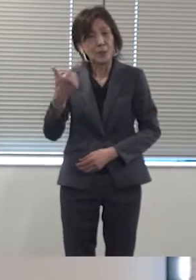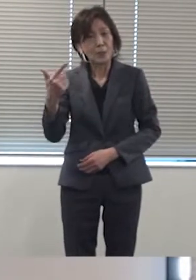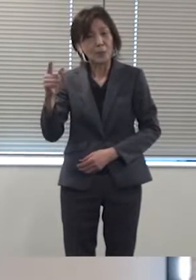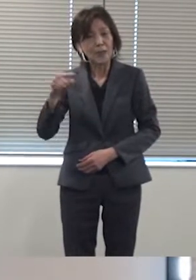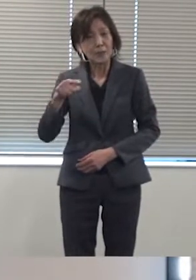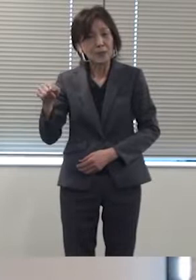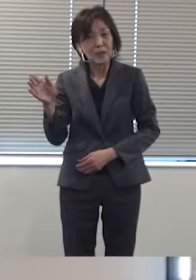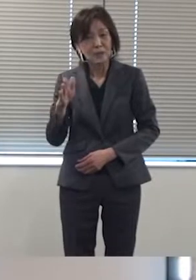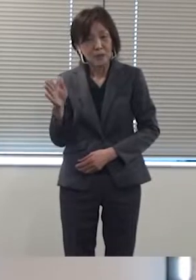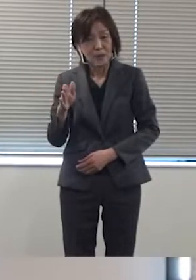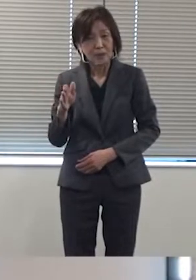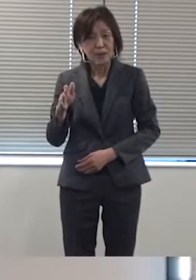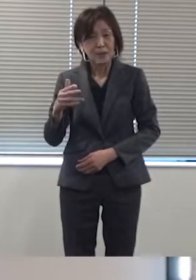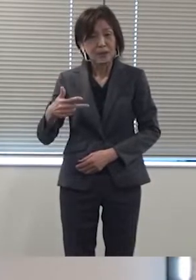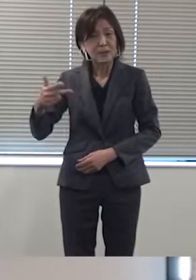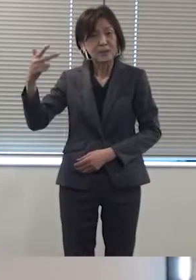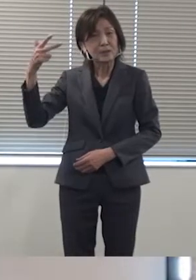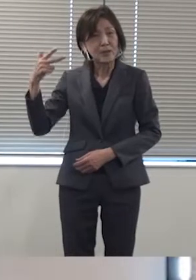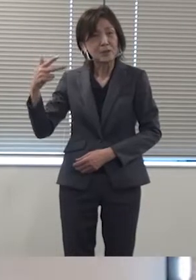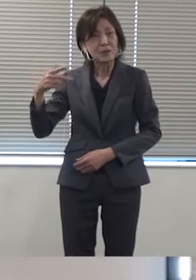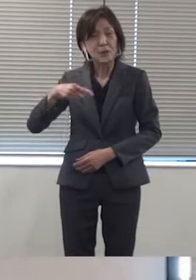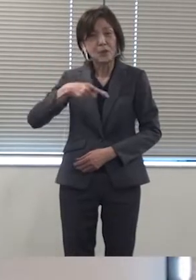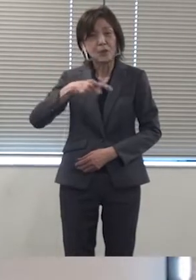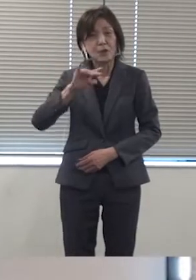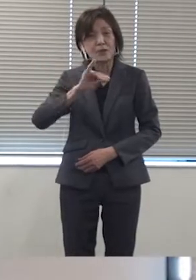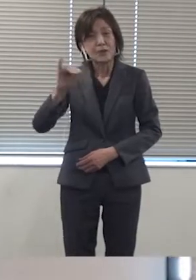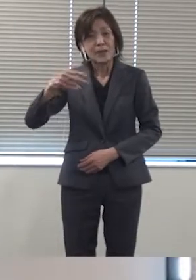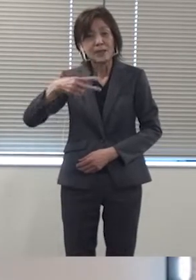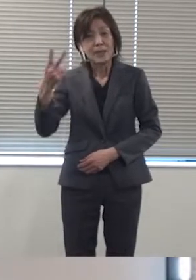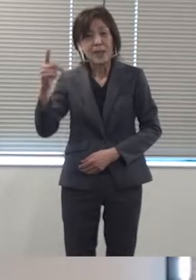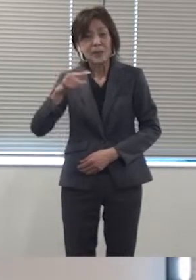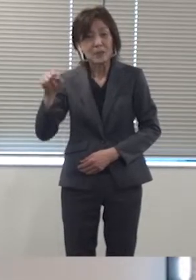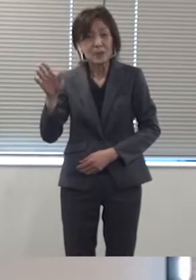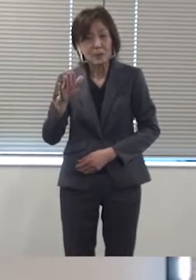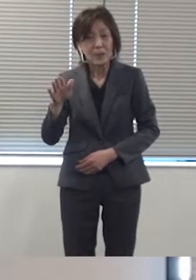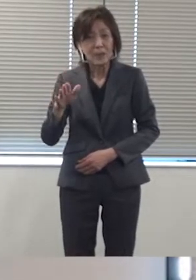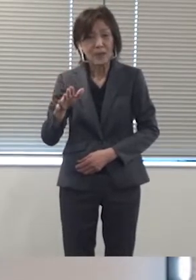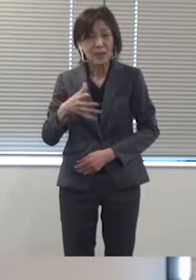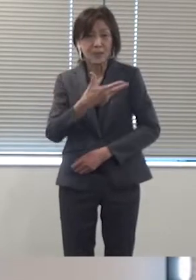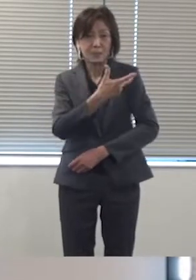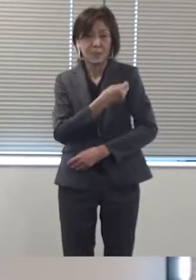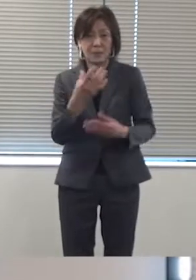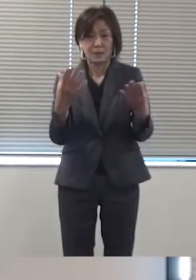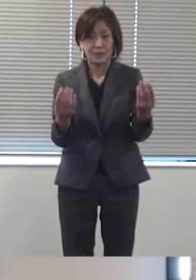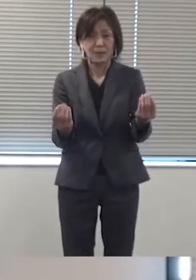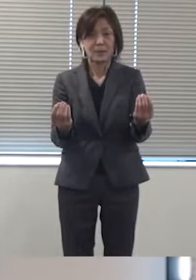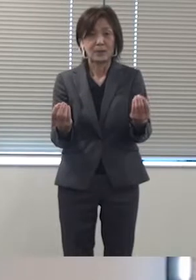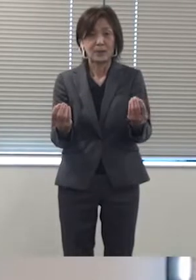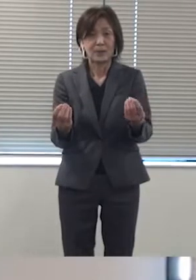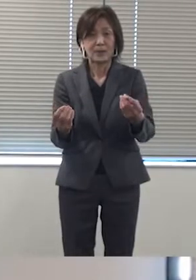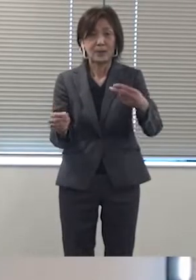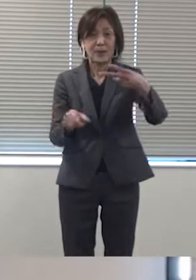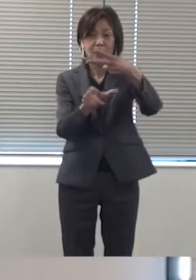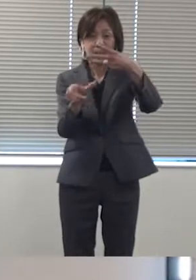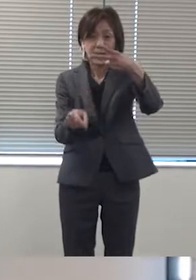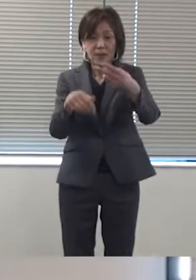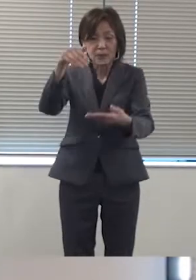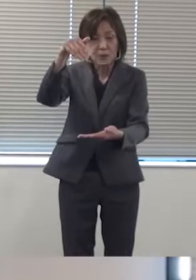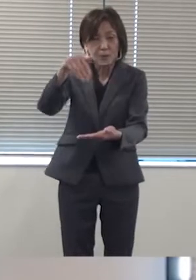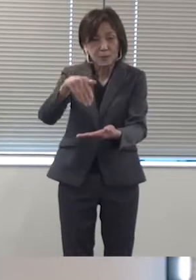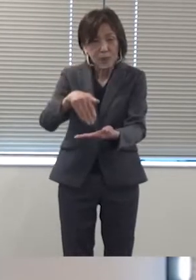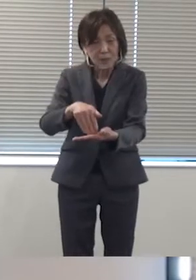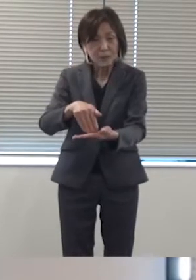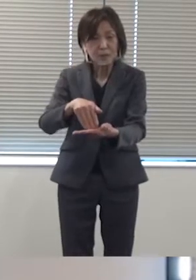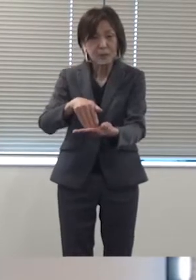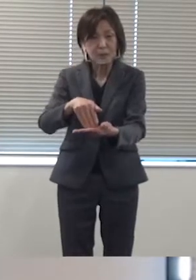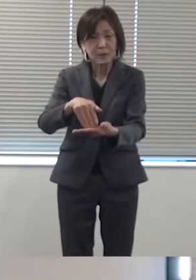ので、この接種も1200人程度接種をしていただきました。2月末まではほぼ